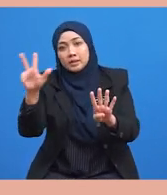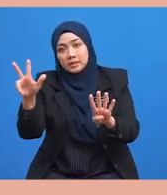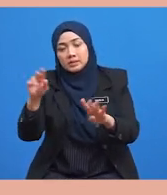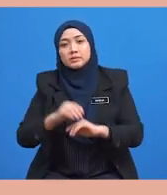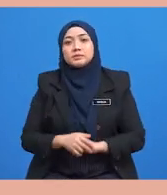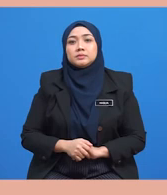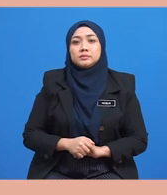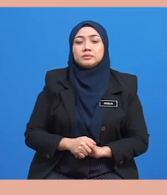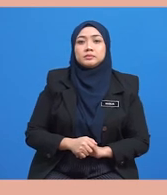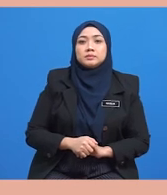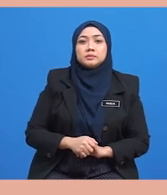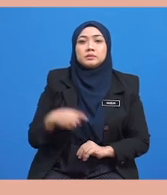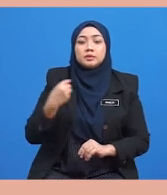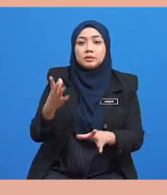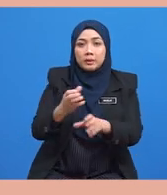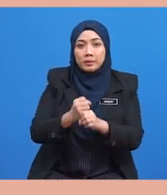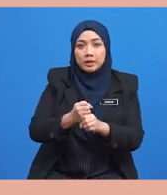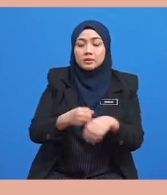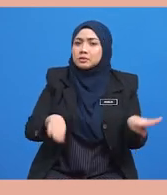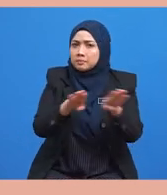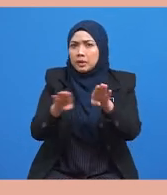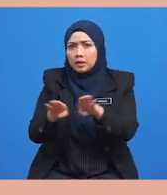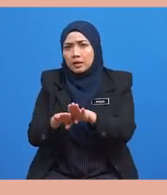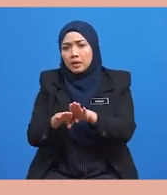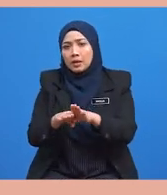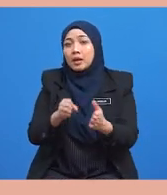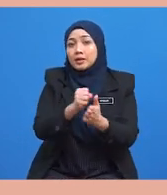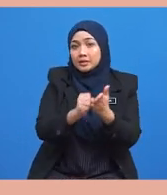4.643 diperolehi sebagai nilai